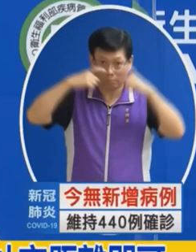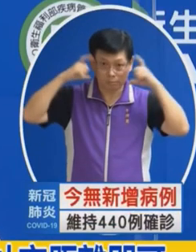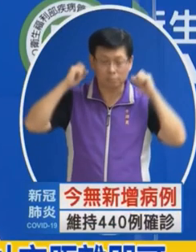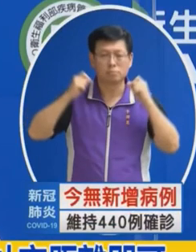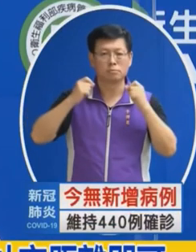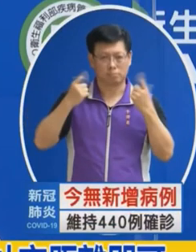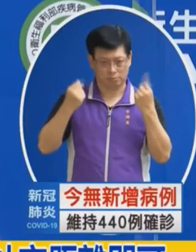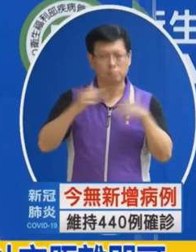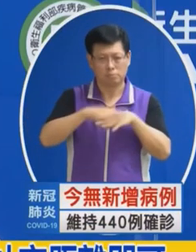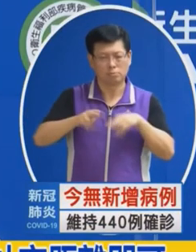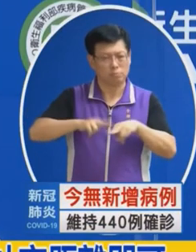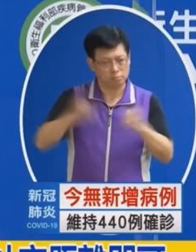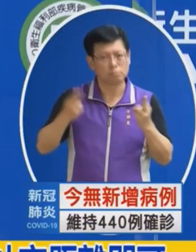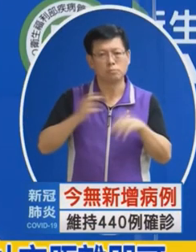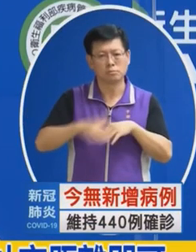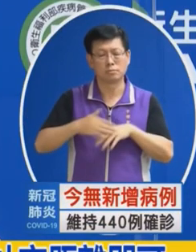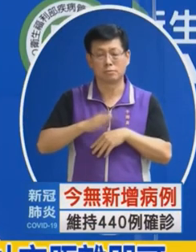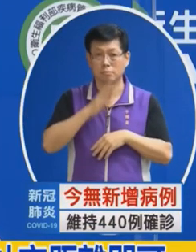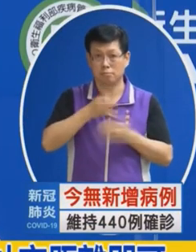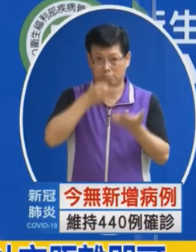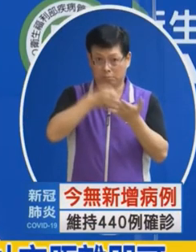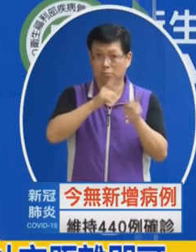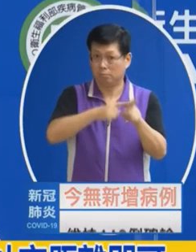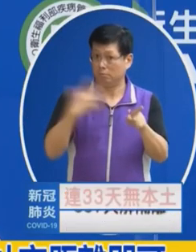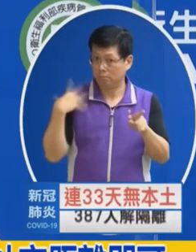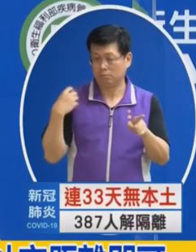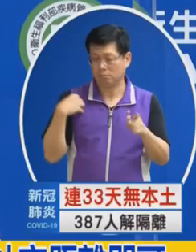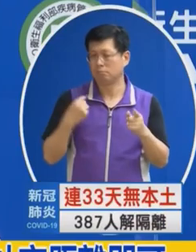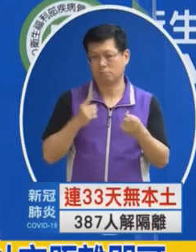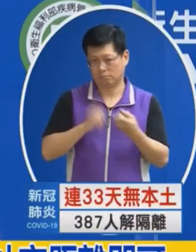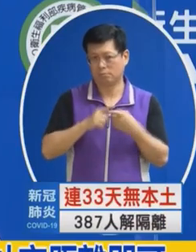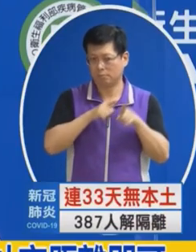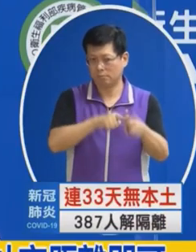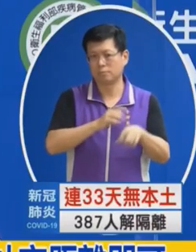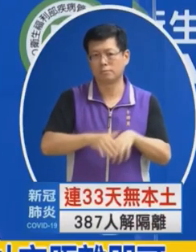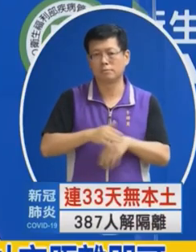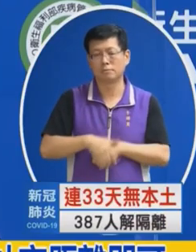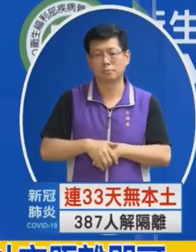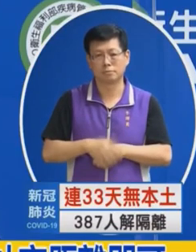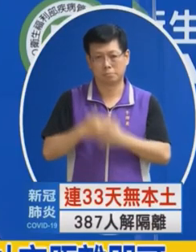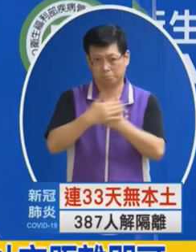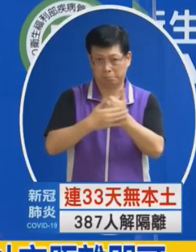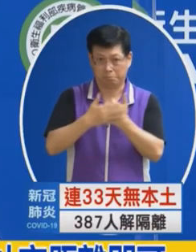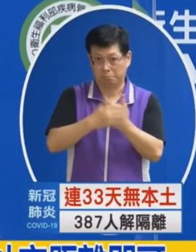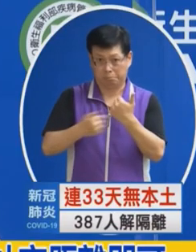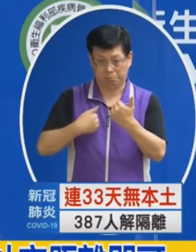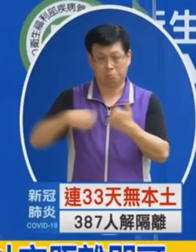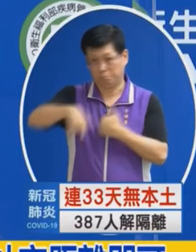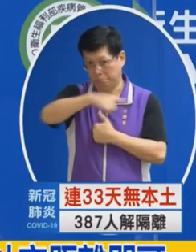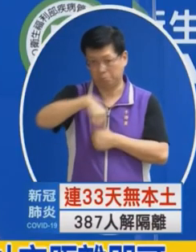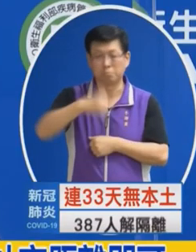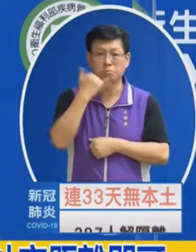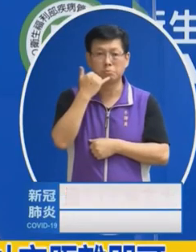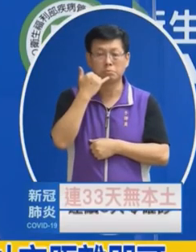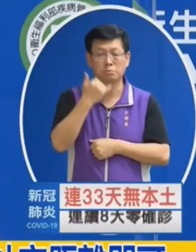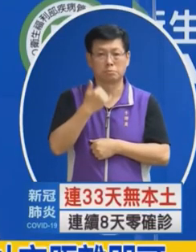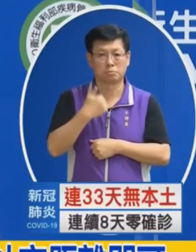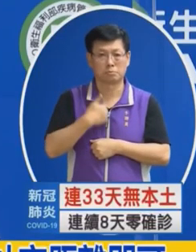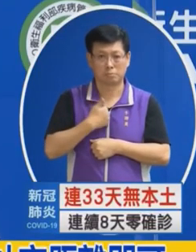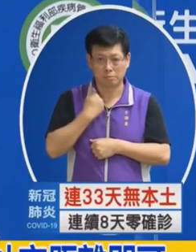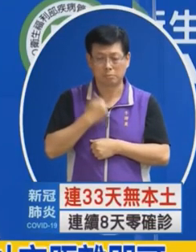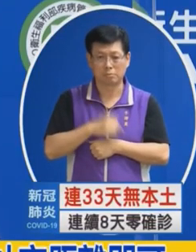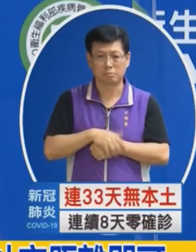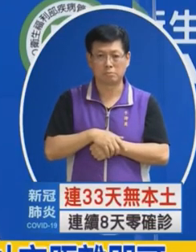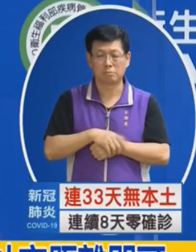罩政策是会更开放，不过实名制大概还是会继续做，那确保大家都可以在适